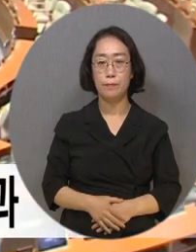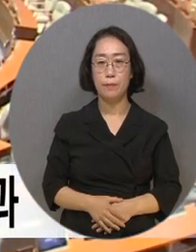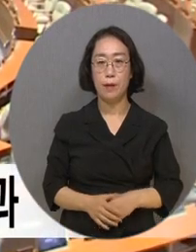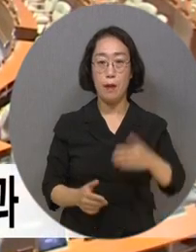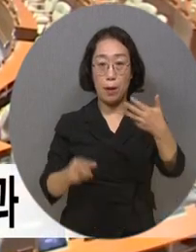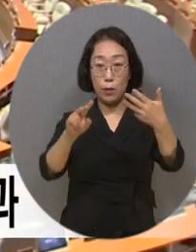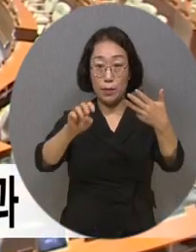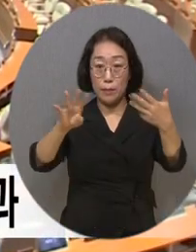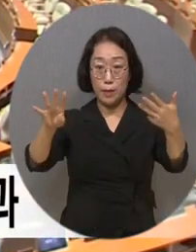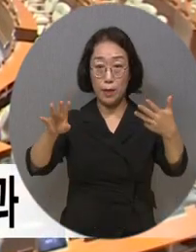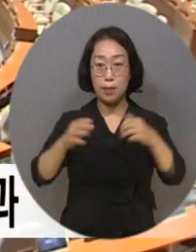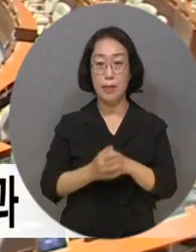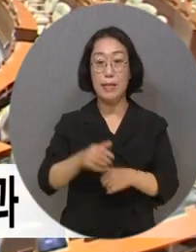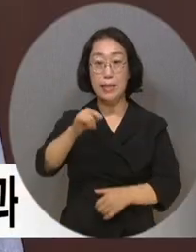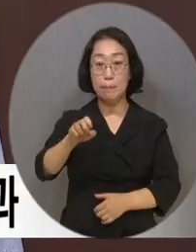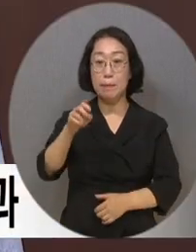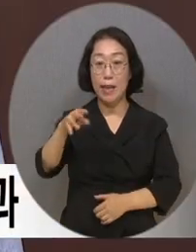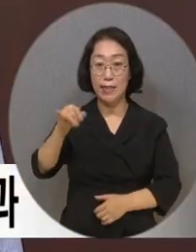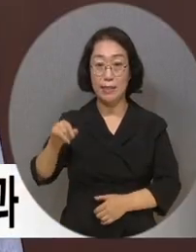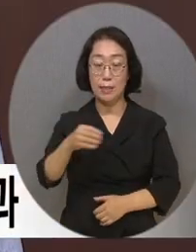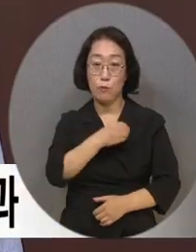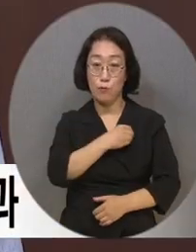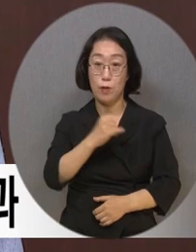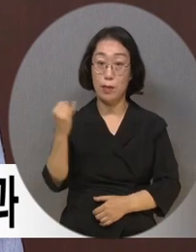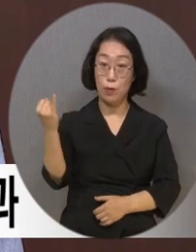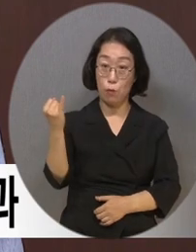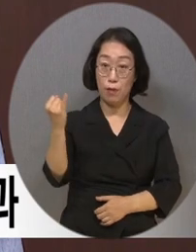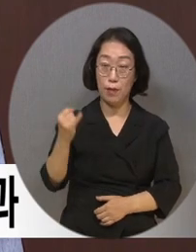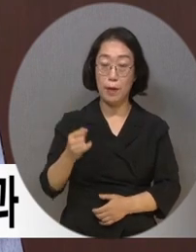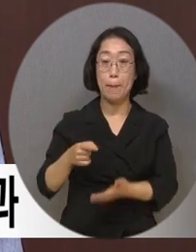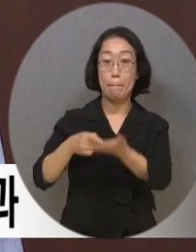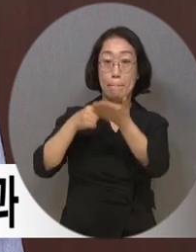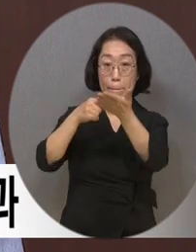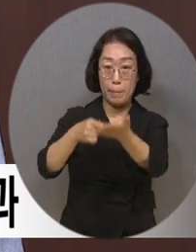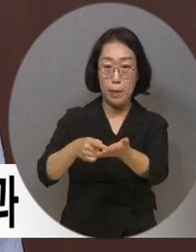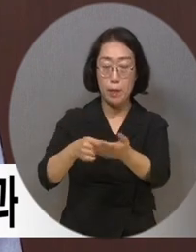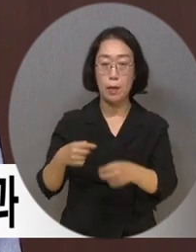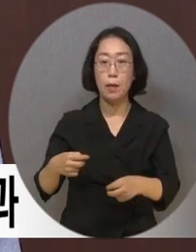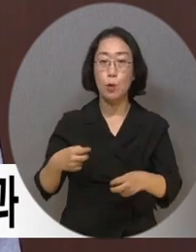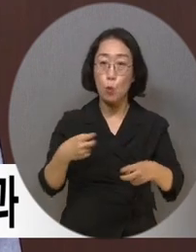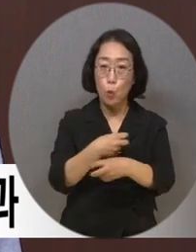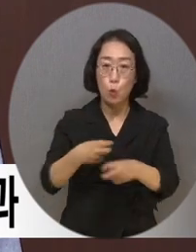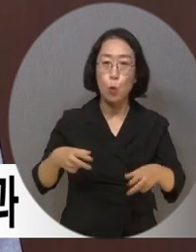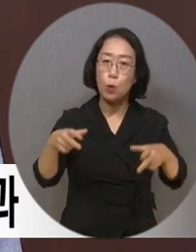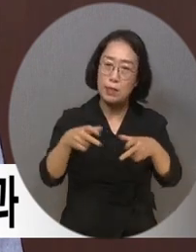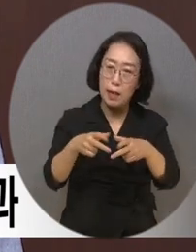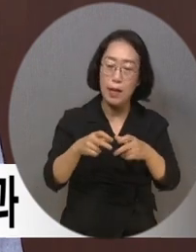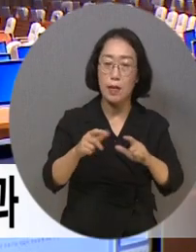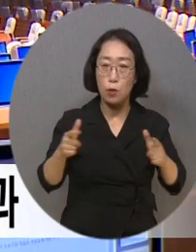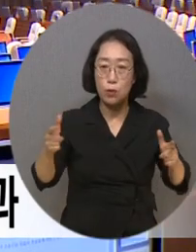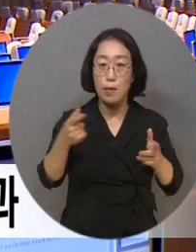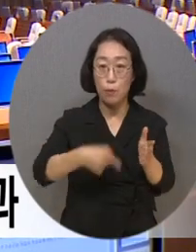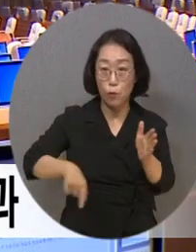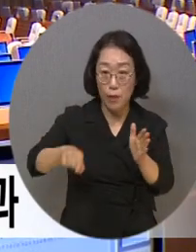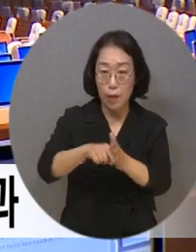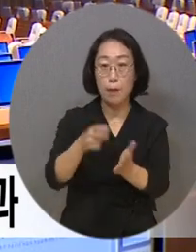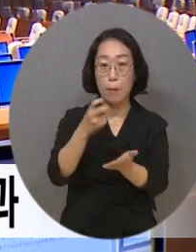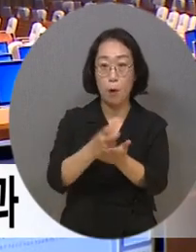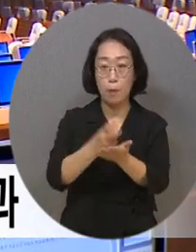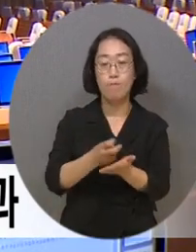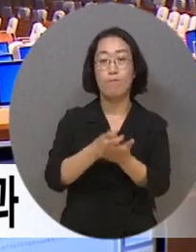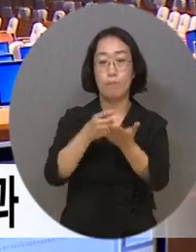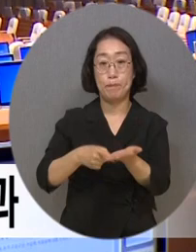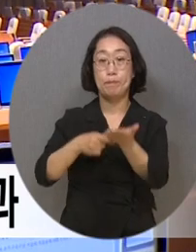지난 24일 국민의 김예지 의원이 대표발의한 교통약자의 이동편이 증진법 일부 개정법률안이 국회